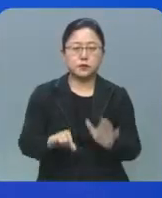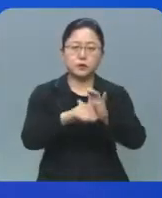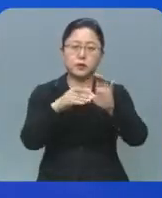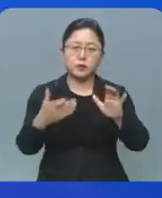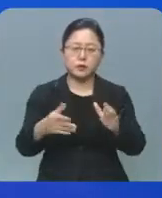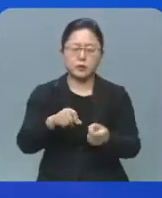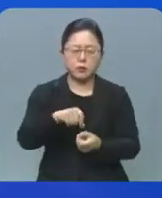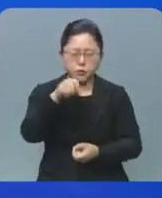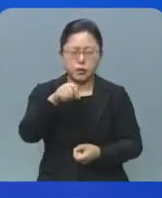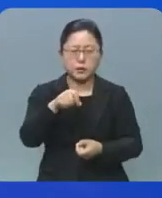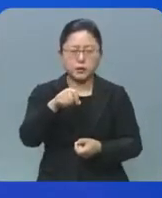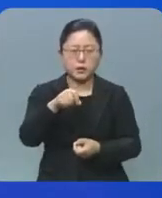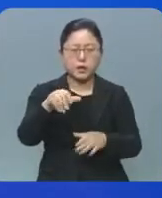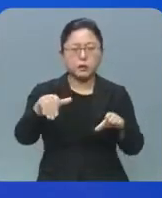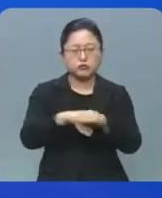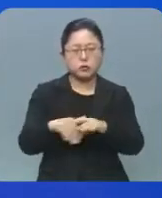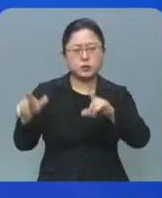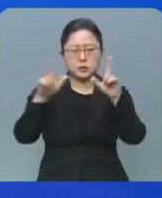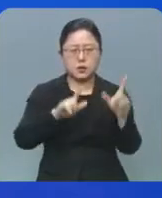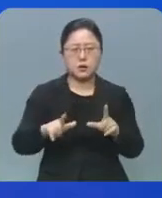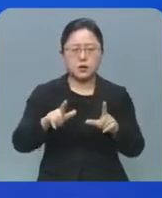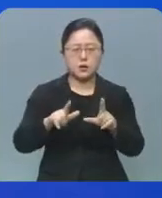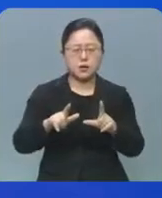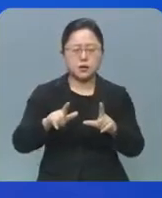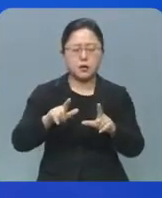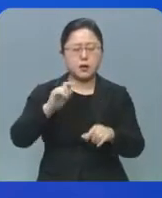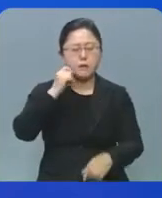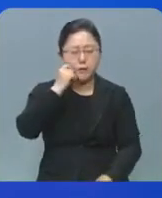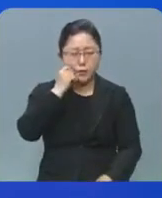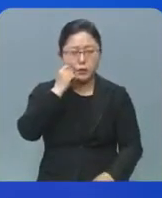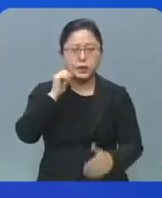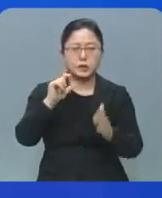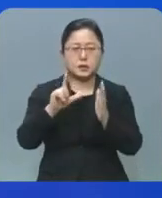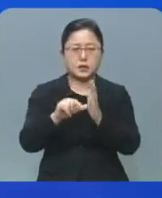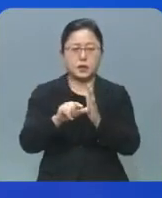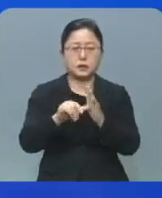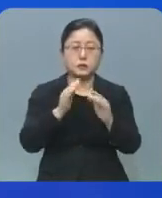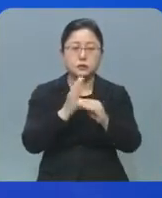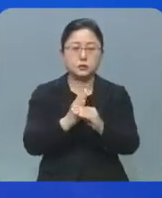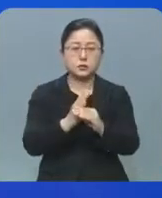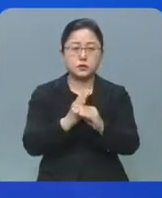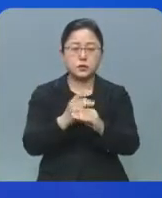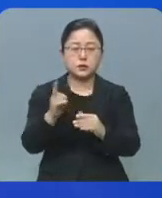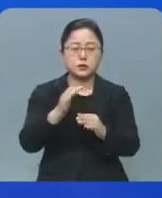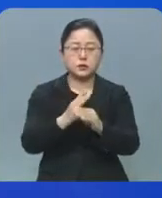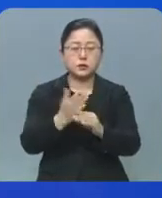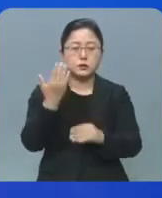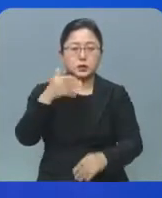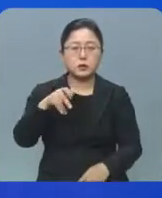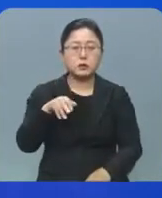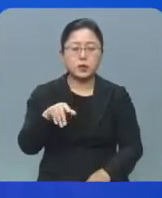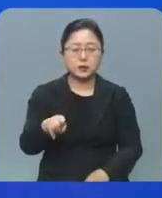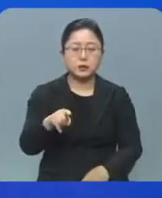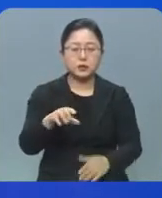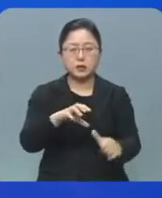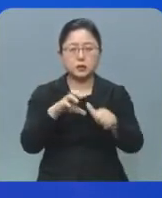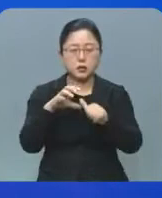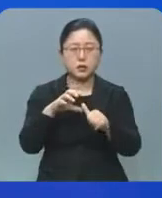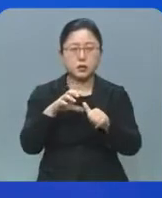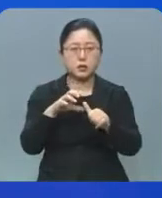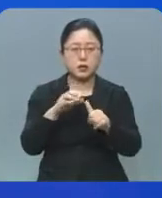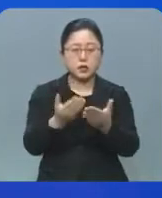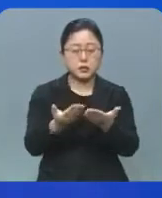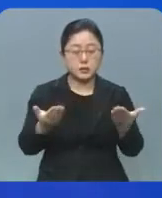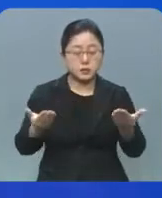코로나19가 장기화되면서 문화생활조차 마음껏 즐길 수 없는 시간이 이어지고 있습니다. 이런 가운데 최근 컨테이너를 활용한 비대면